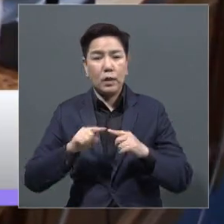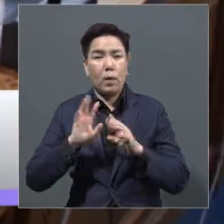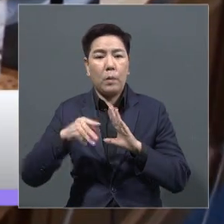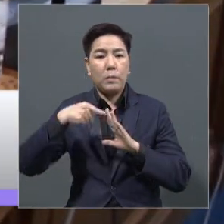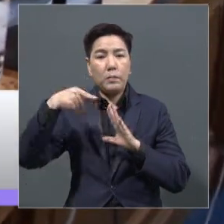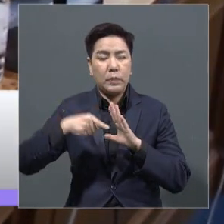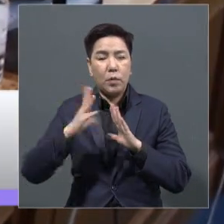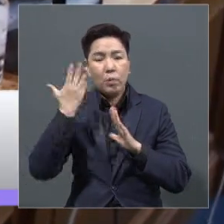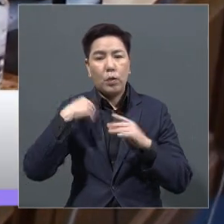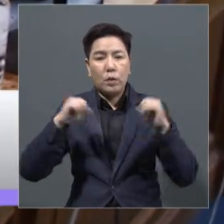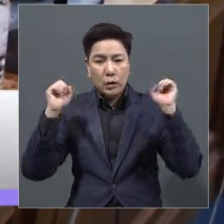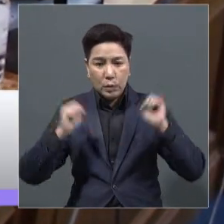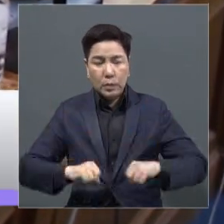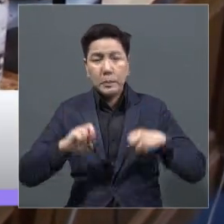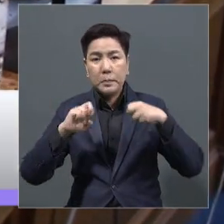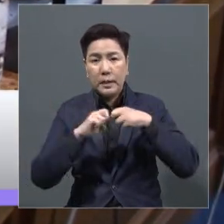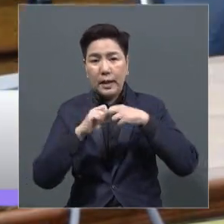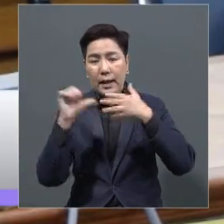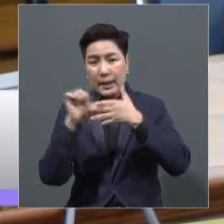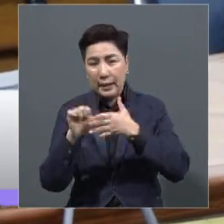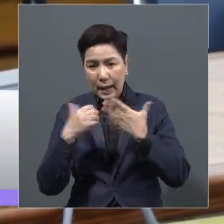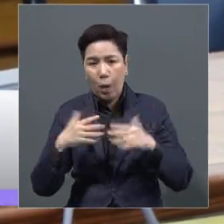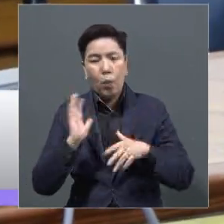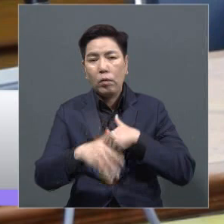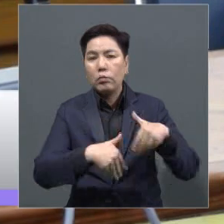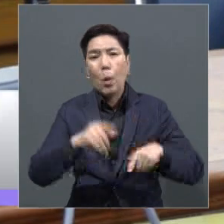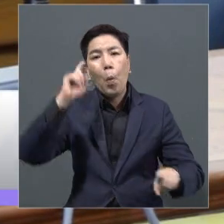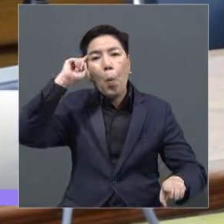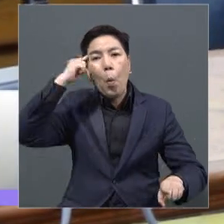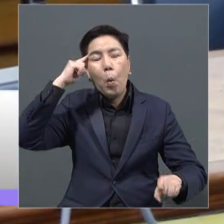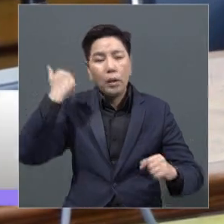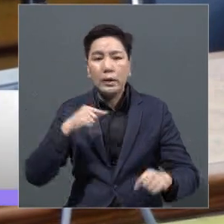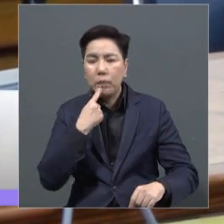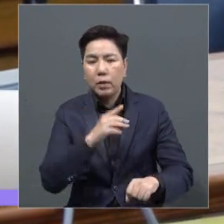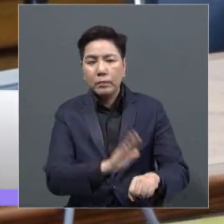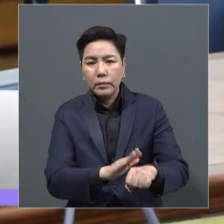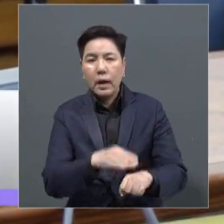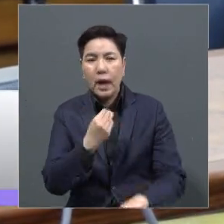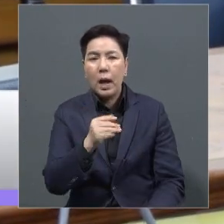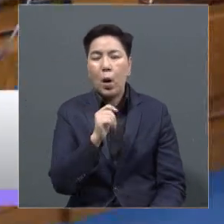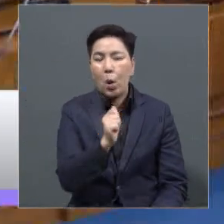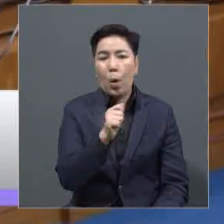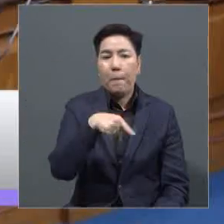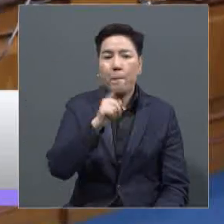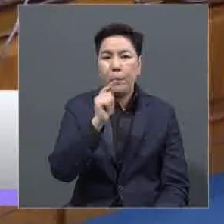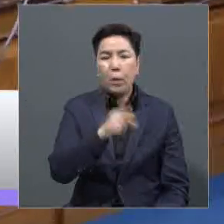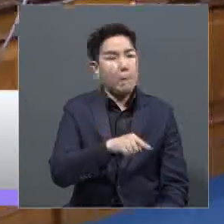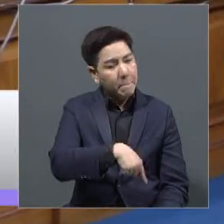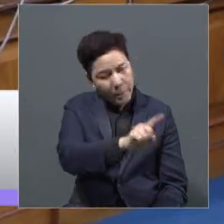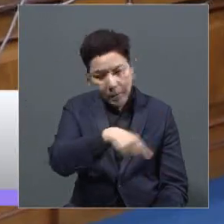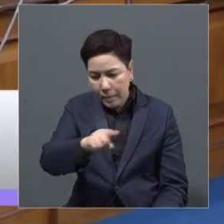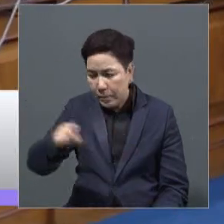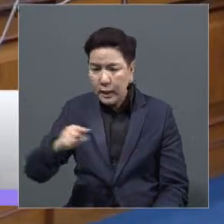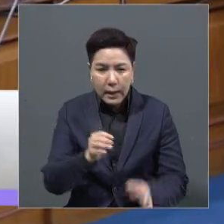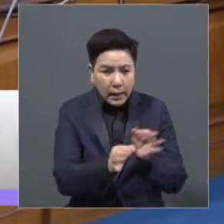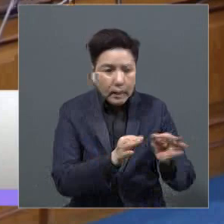พิษณุโลกมีมติแก้ปัญหาออกมาแล้วนะครับแต่ว่าประชาชนยังไม่ทราบจึงย้ำให้ทุกอปทนั้นไปชี้แจงทำความ